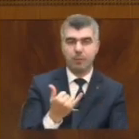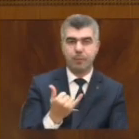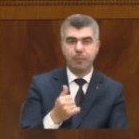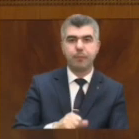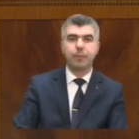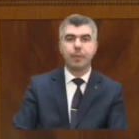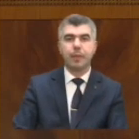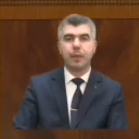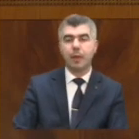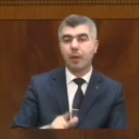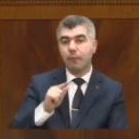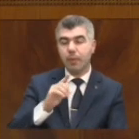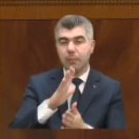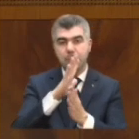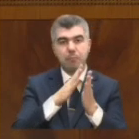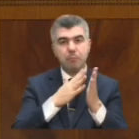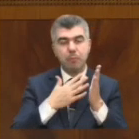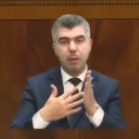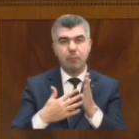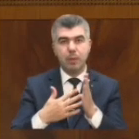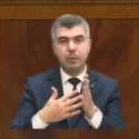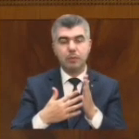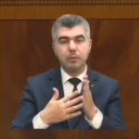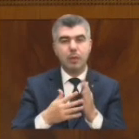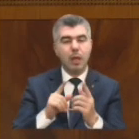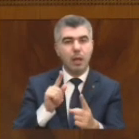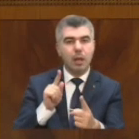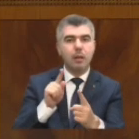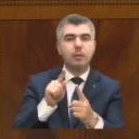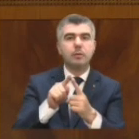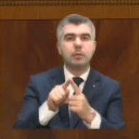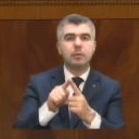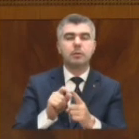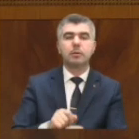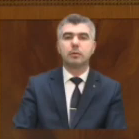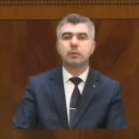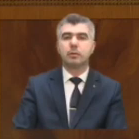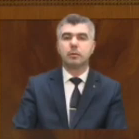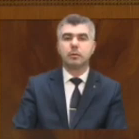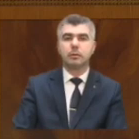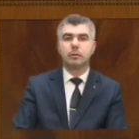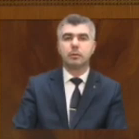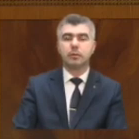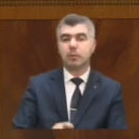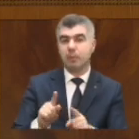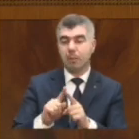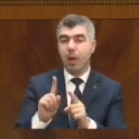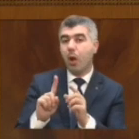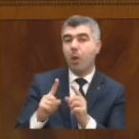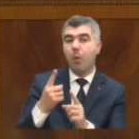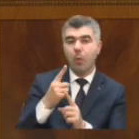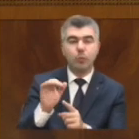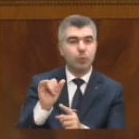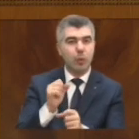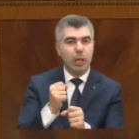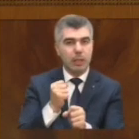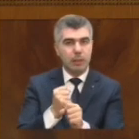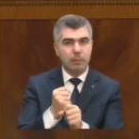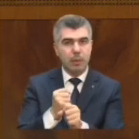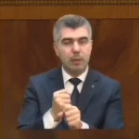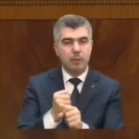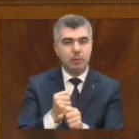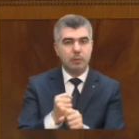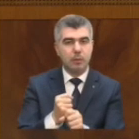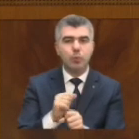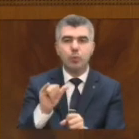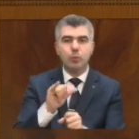في اطار هذا البرنامج وهو ركزنا على انه نديروا الاولويات، اننا نوضعوا شنو